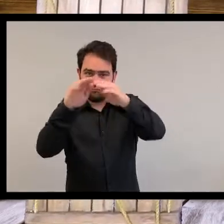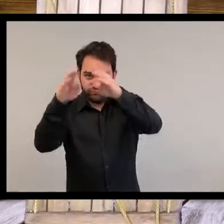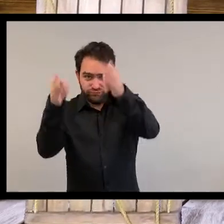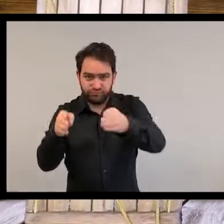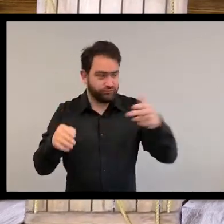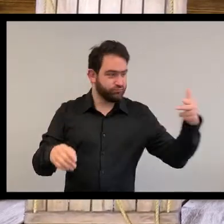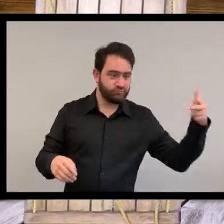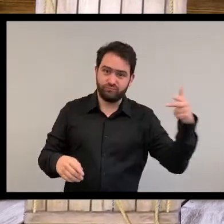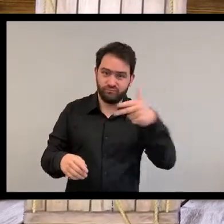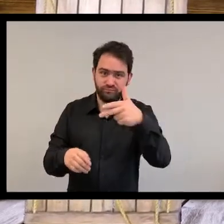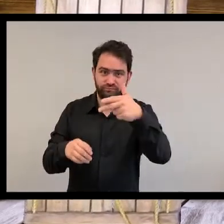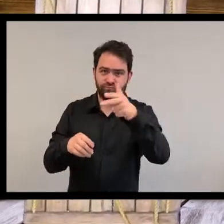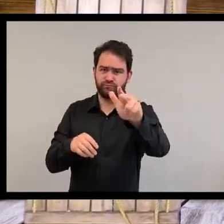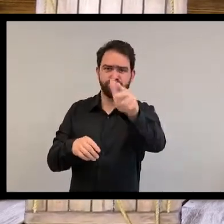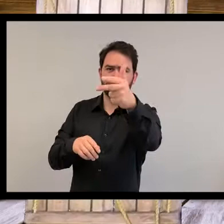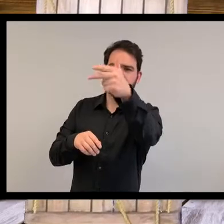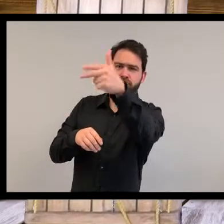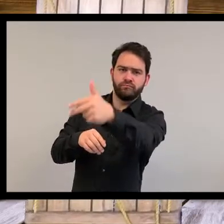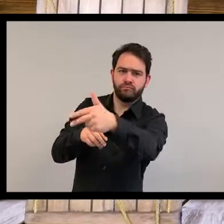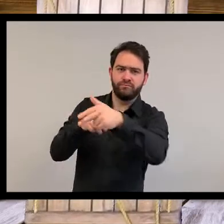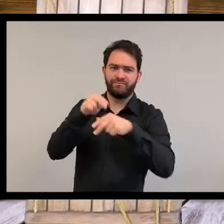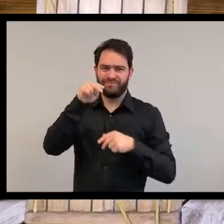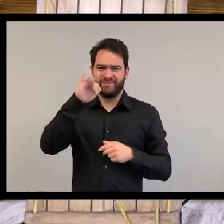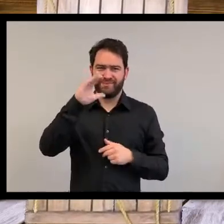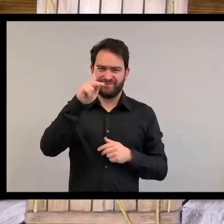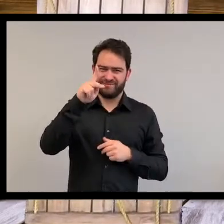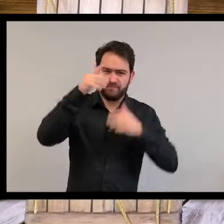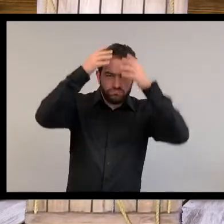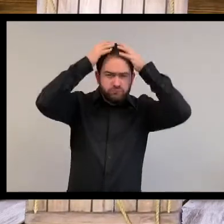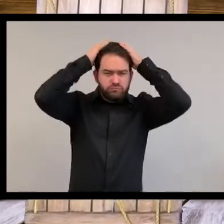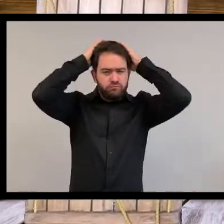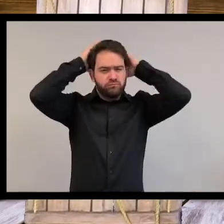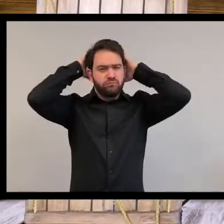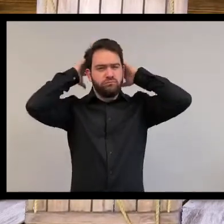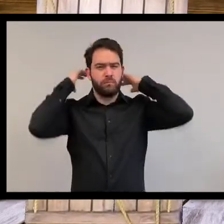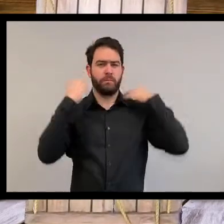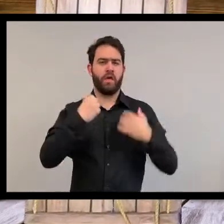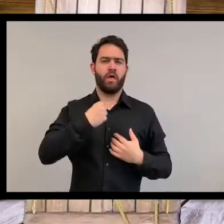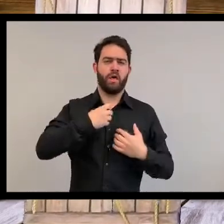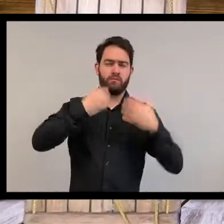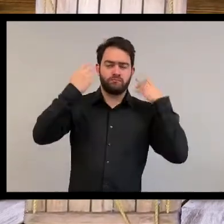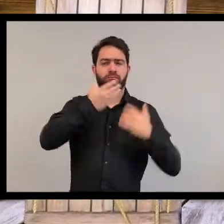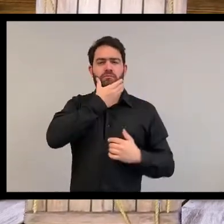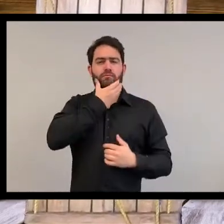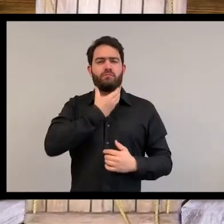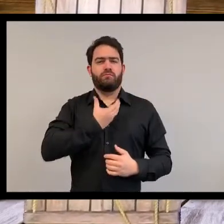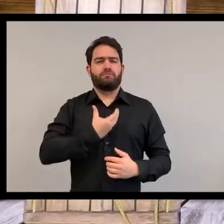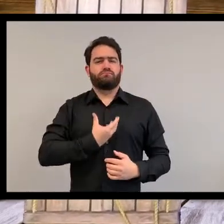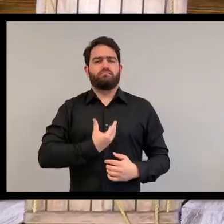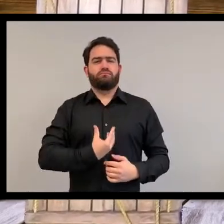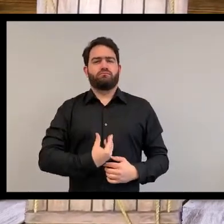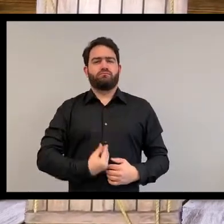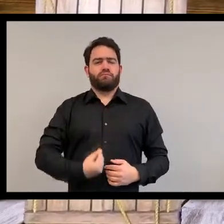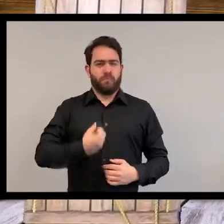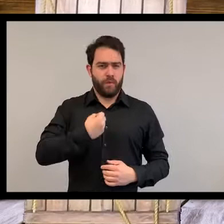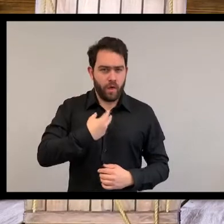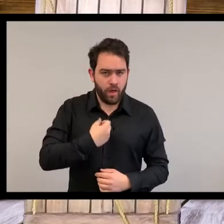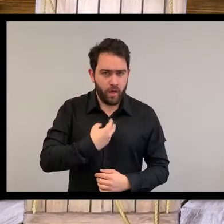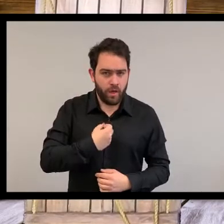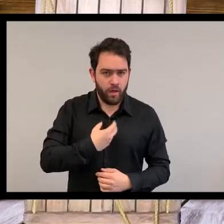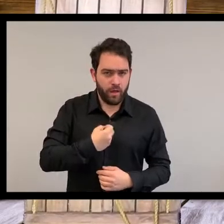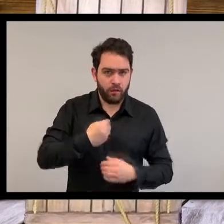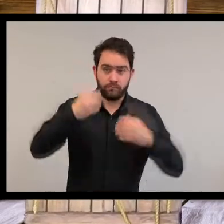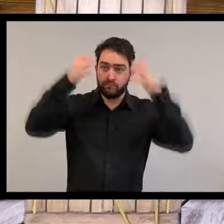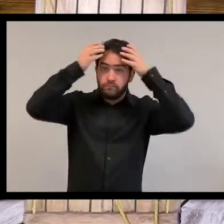Nick! » Voilà! » Nick, il avait observé le conducteur. Il avait les cheveux blancs. La